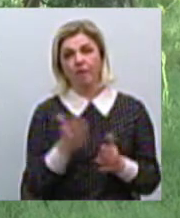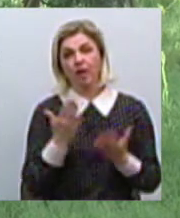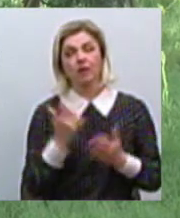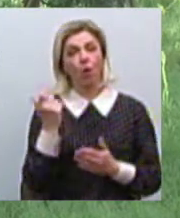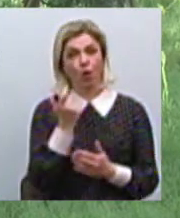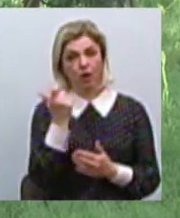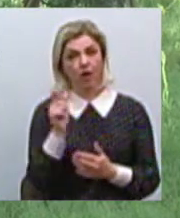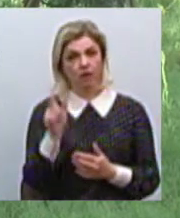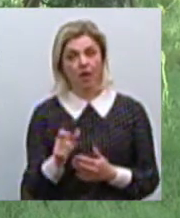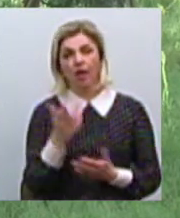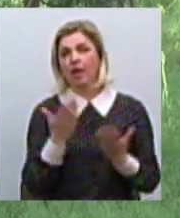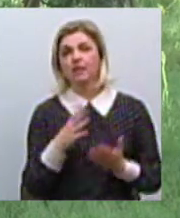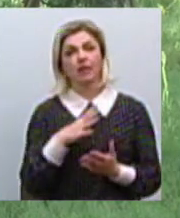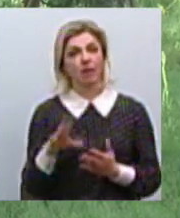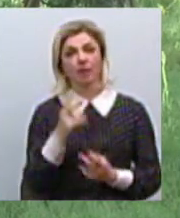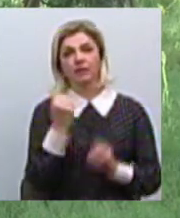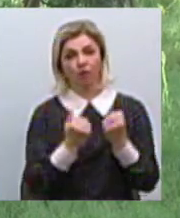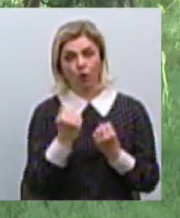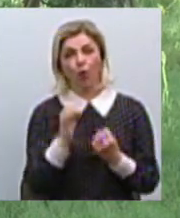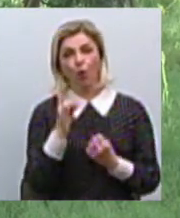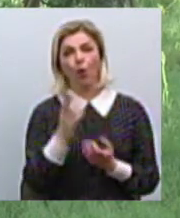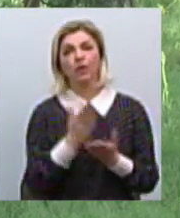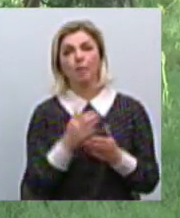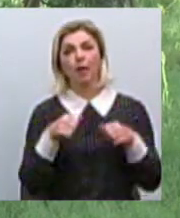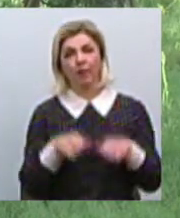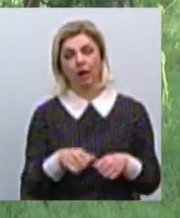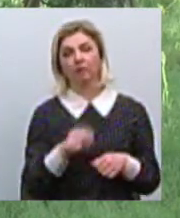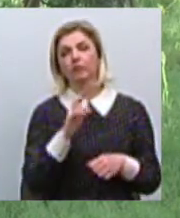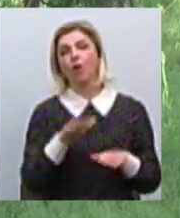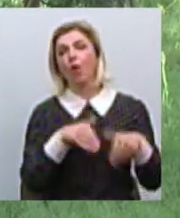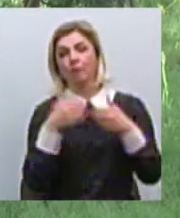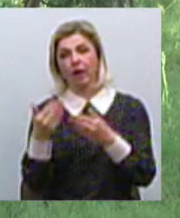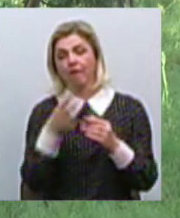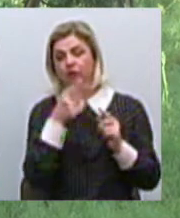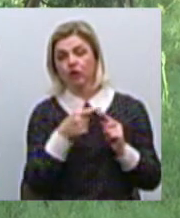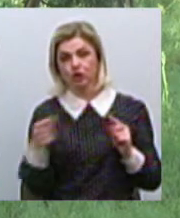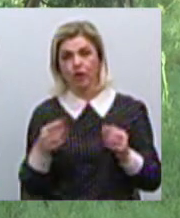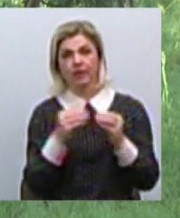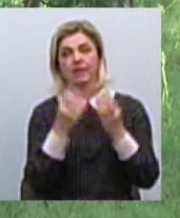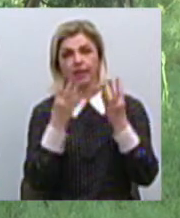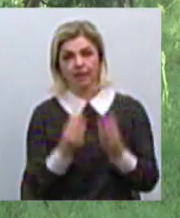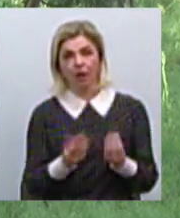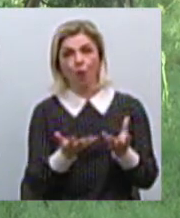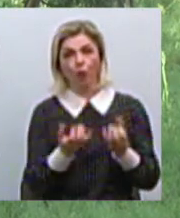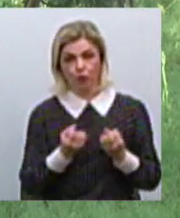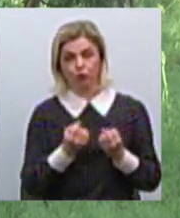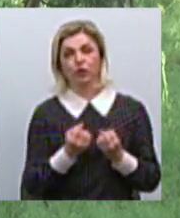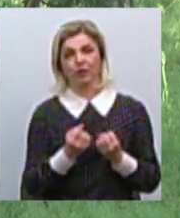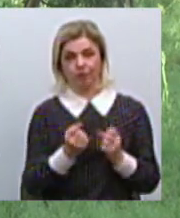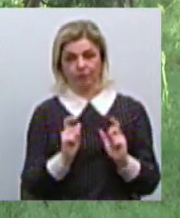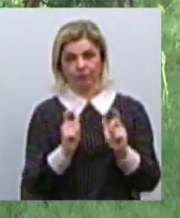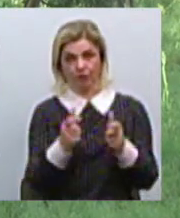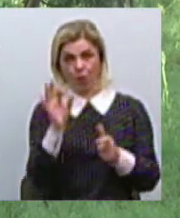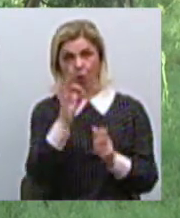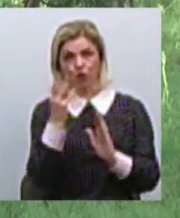не перебував за кермом, він має право звернутися протягом 10 днів з дня отримання такої постанови про притягнення його до